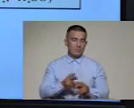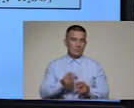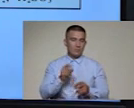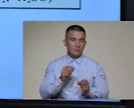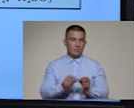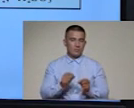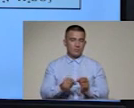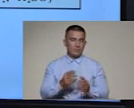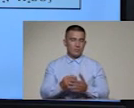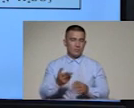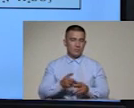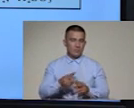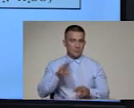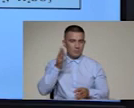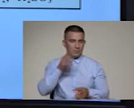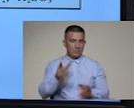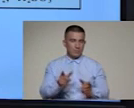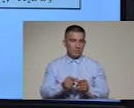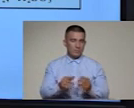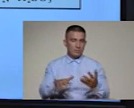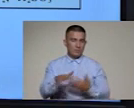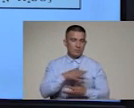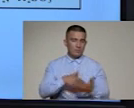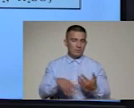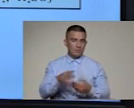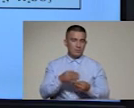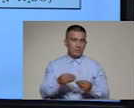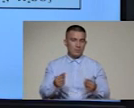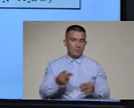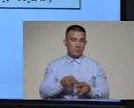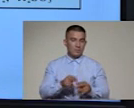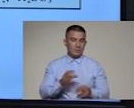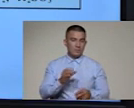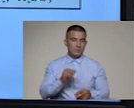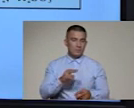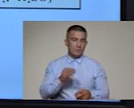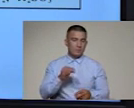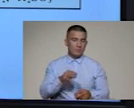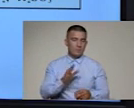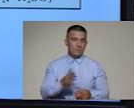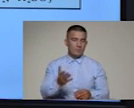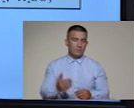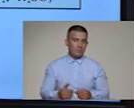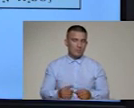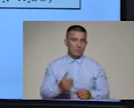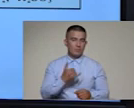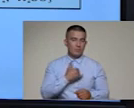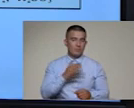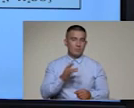gugurt 4 oksid suv bilan reaksiyaga kirishib, sulfid kislotani hosil qiladi. Biz